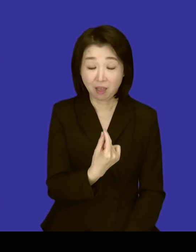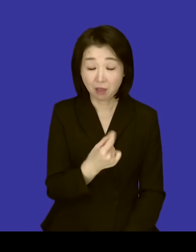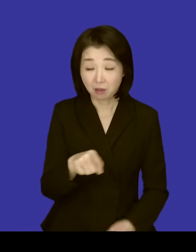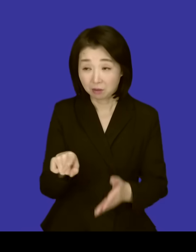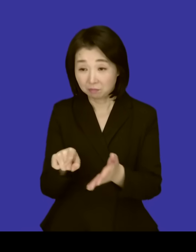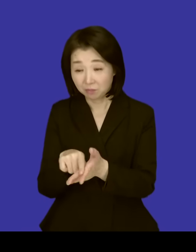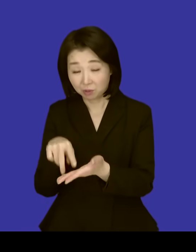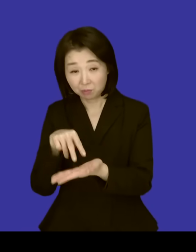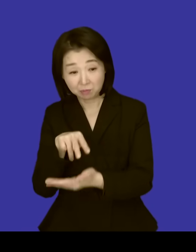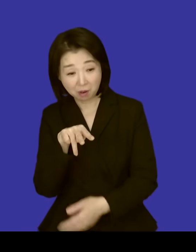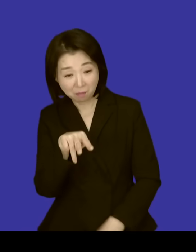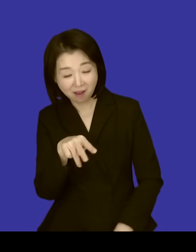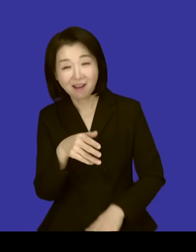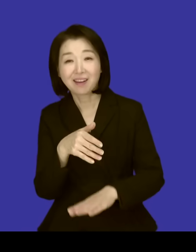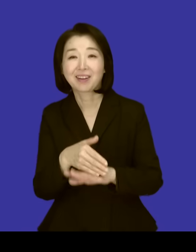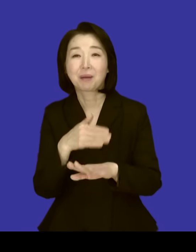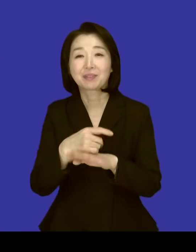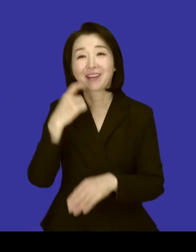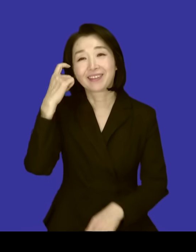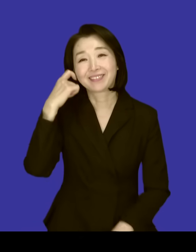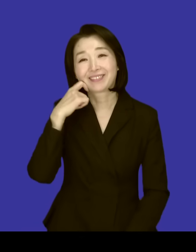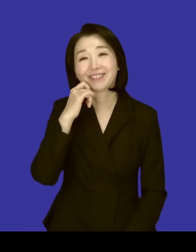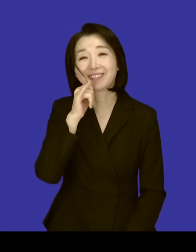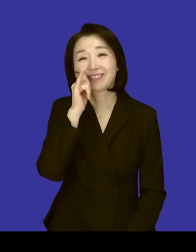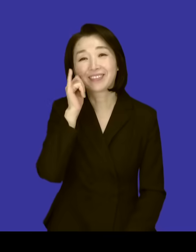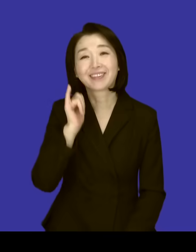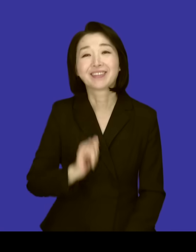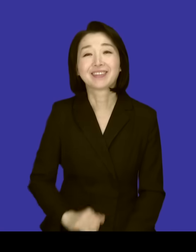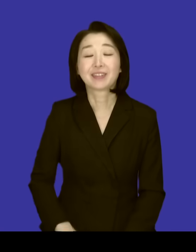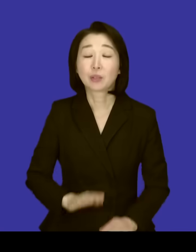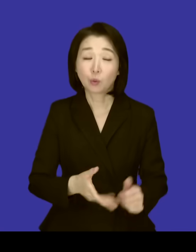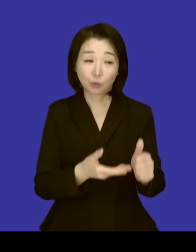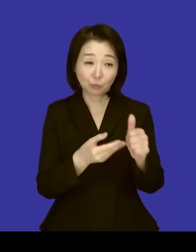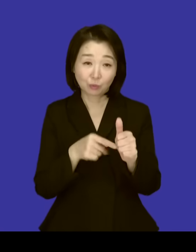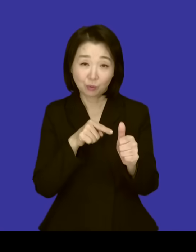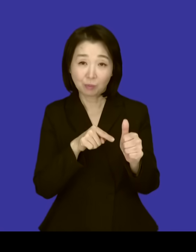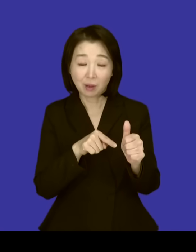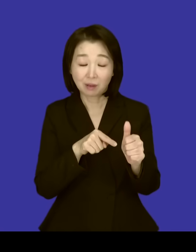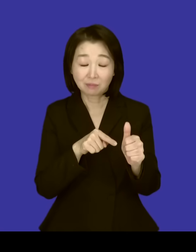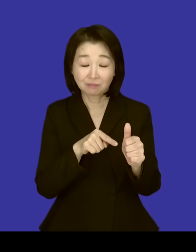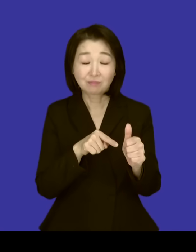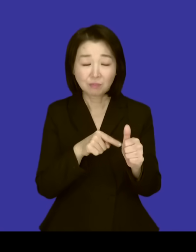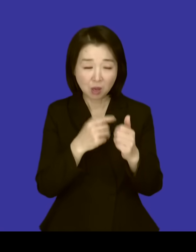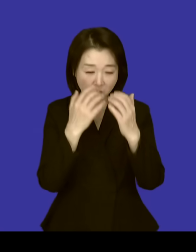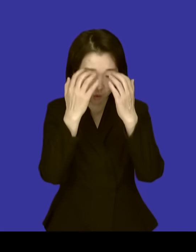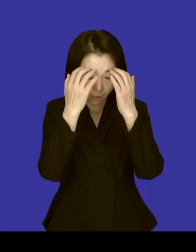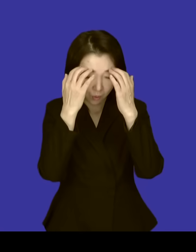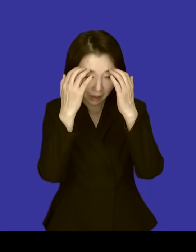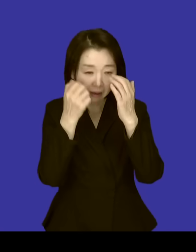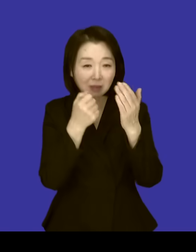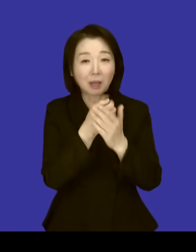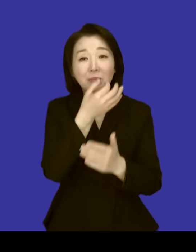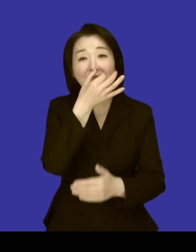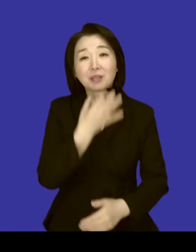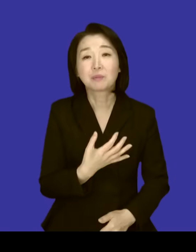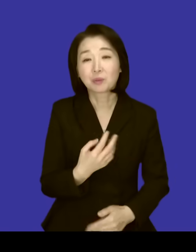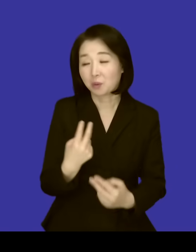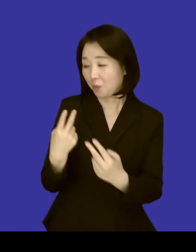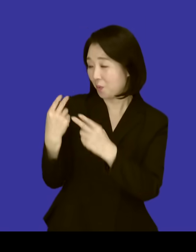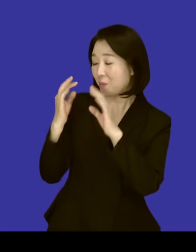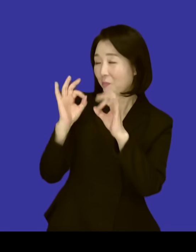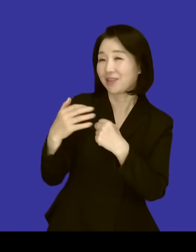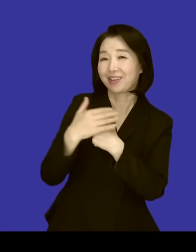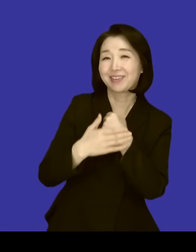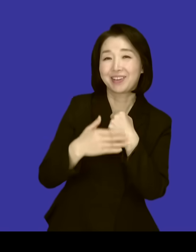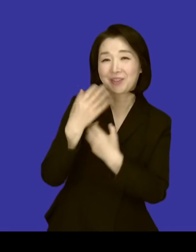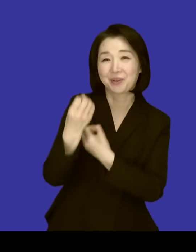신앙의 관점으로 봤을 때 감사라고 느끼는 일들이 있습니다. 네, 오늘 초대 손님도 연이은 고난으로 힘드셨지만 지나고 보니